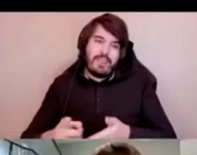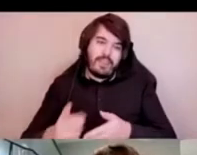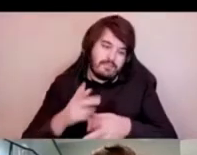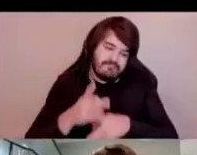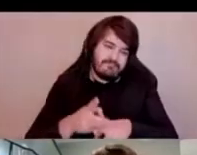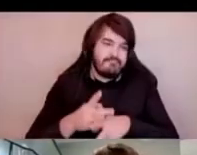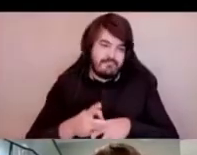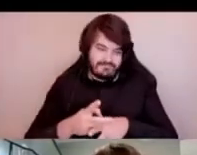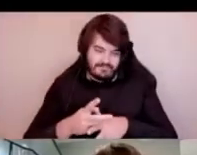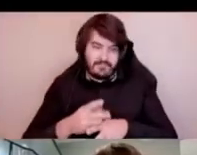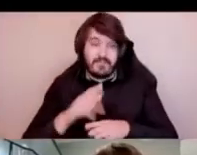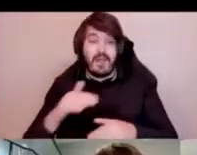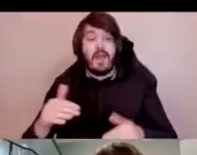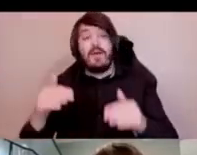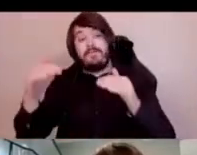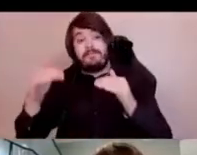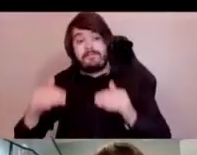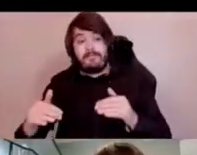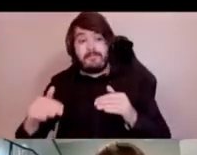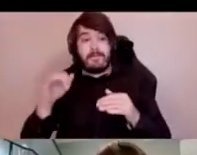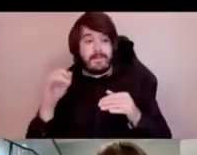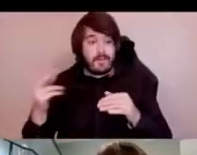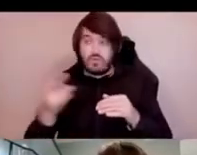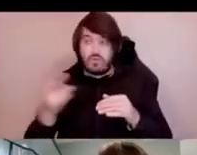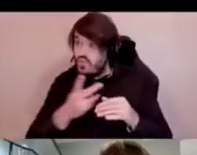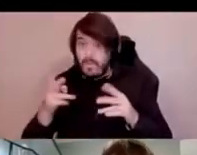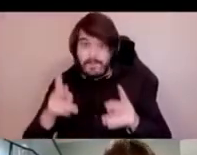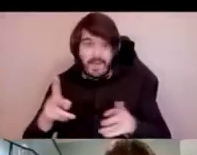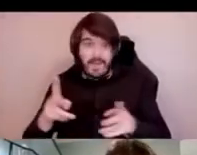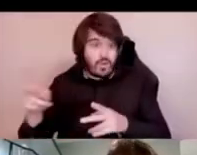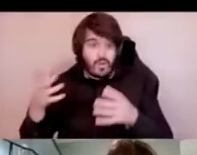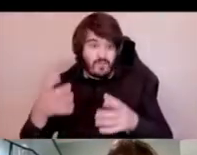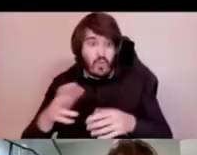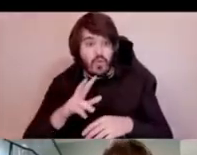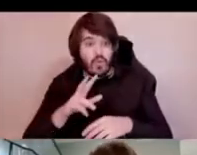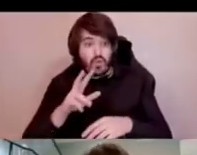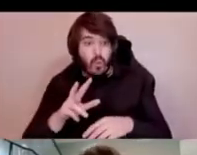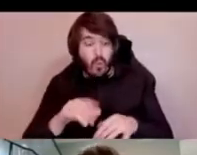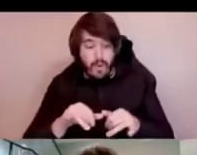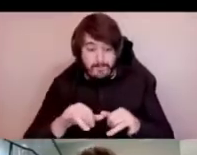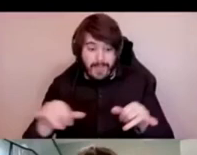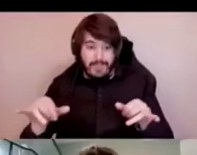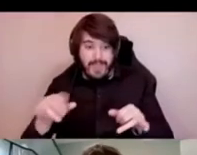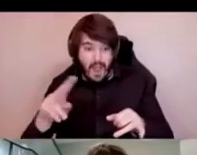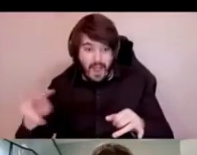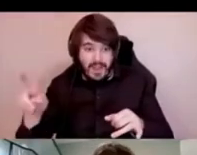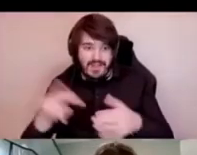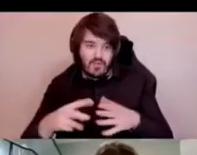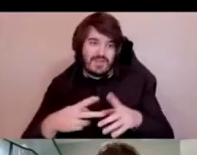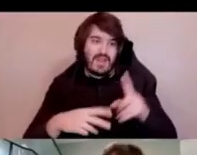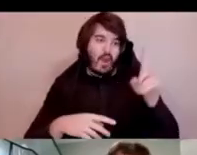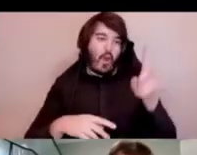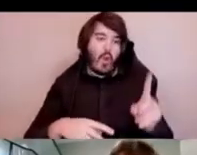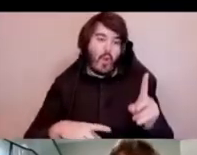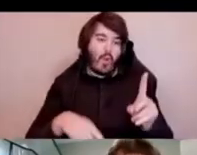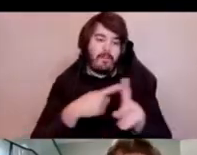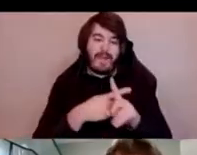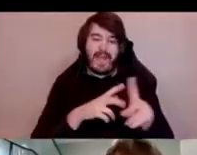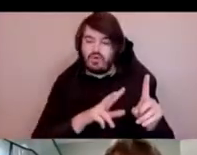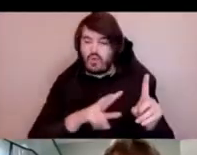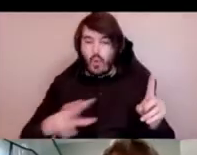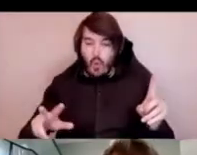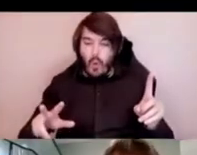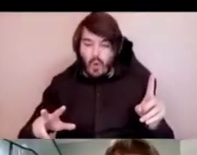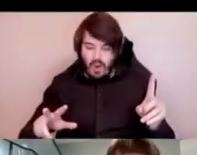Ensuite, 2 personnes qui voudraient un jardin de 3 mètres carrés, donc 1 mètre par 3 mètres, ça serait